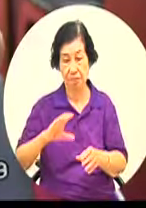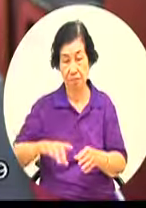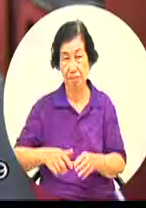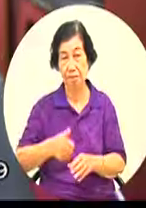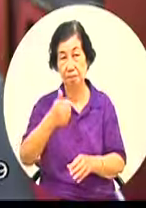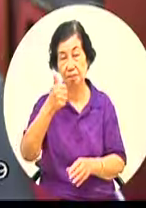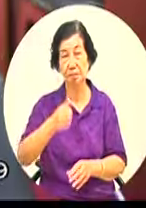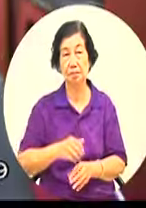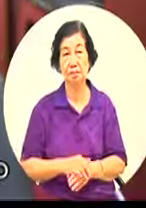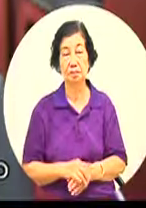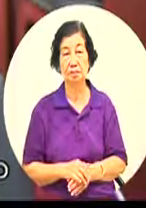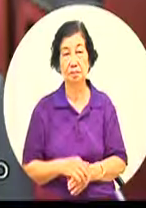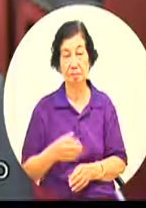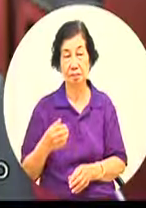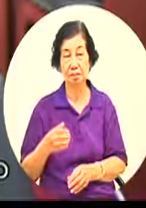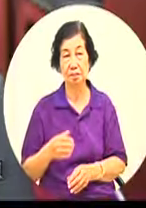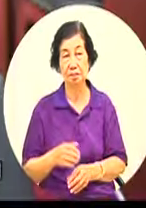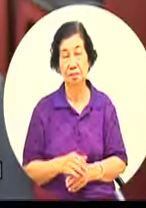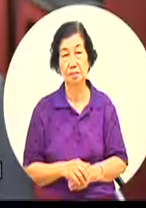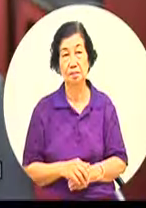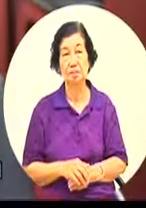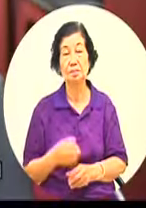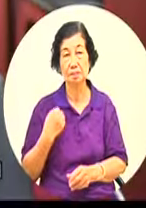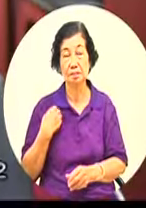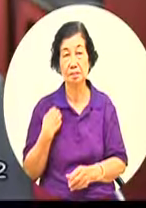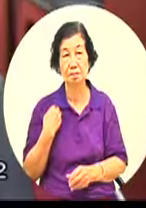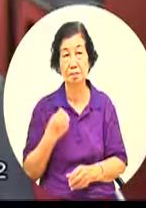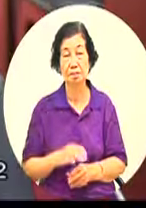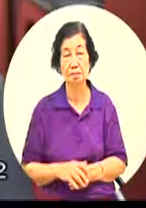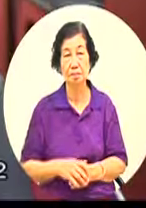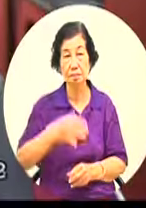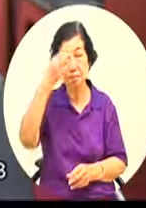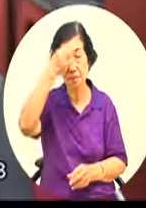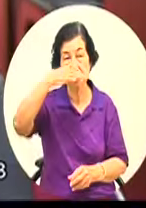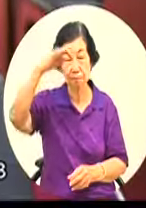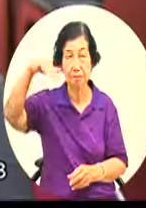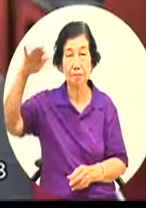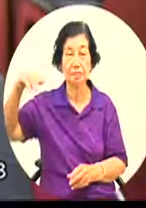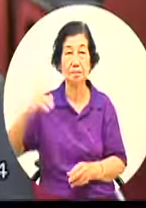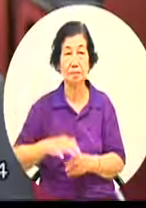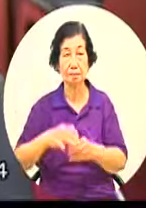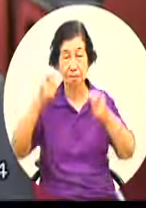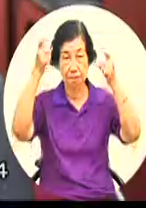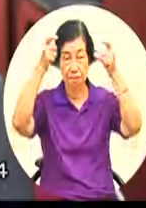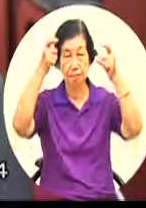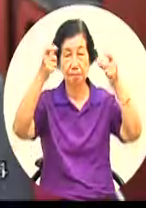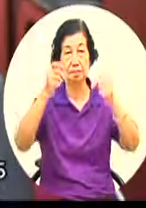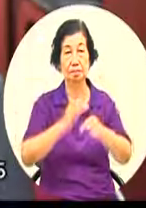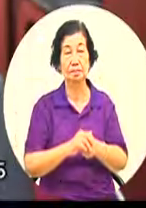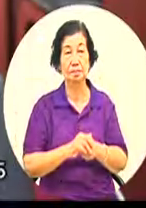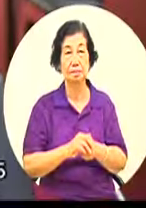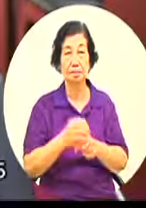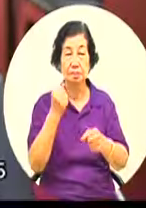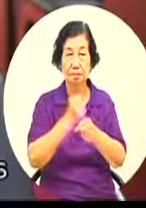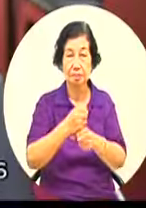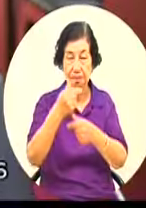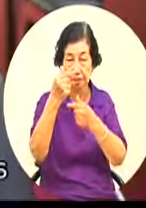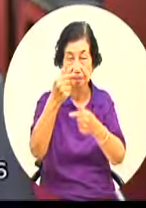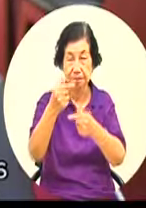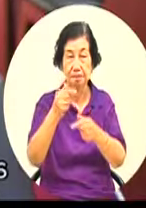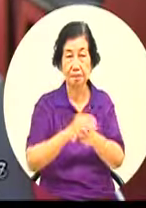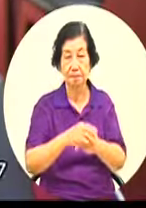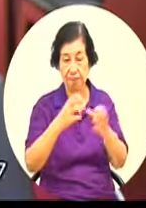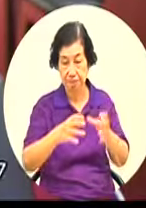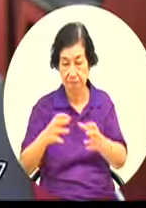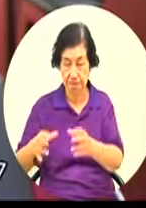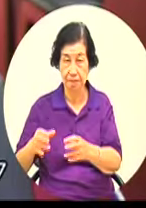好，让你们知道，其实凤山高雄是值得更好。更完善的建设，然后更棒的一